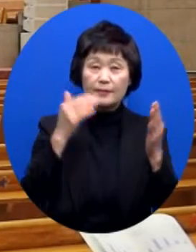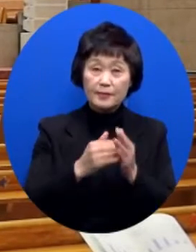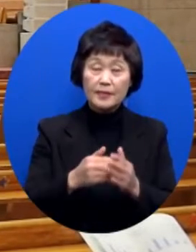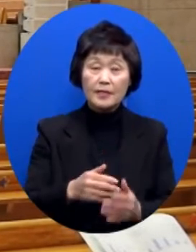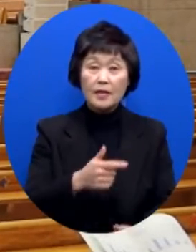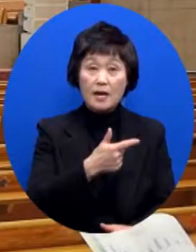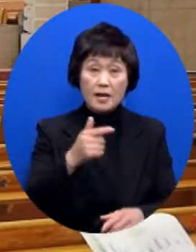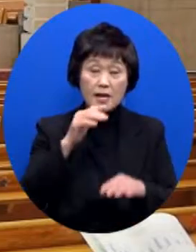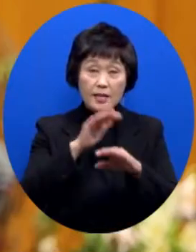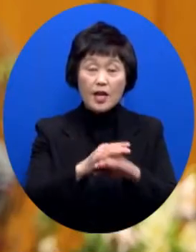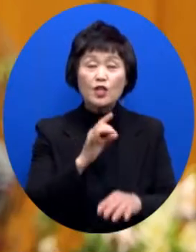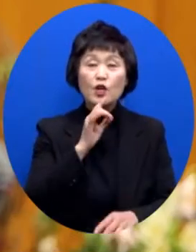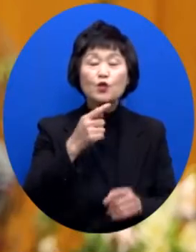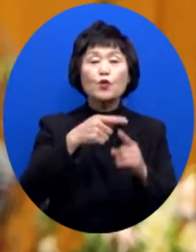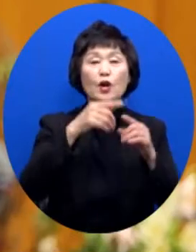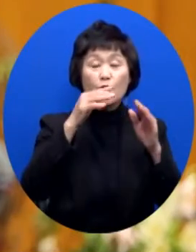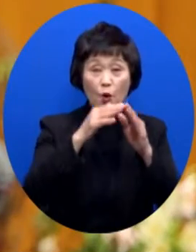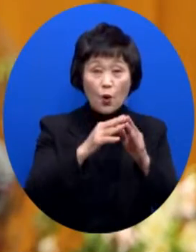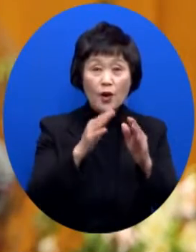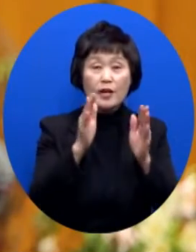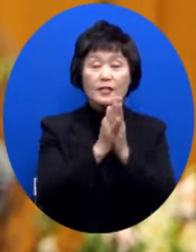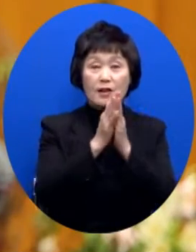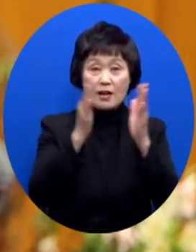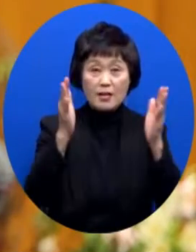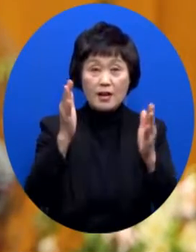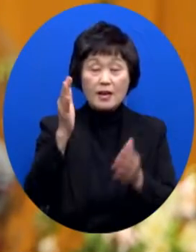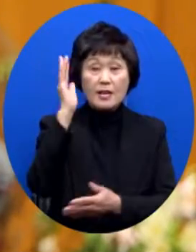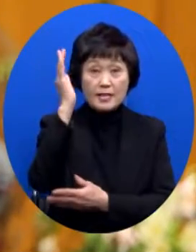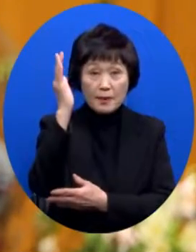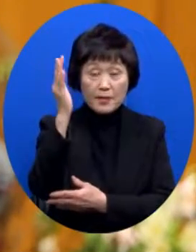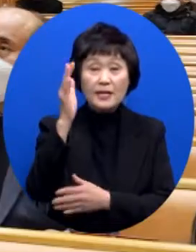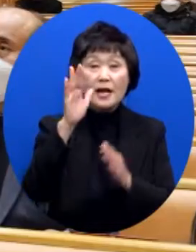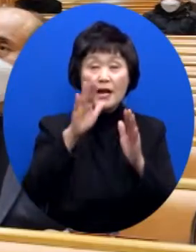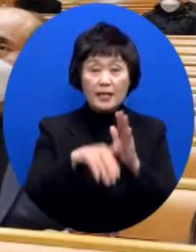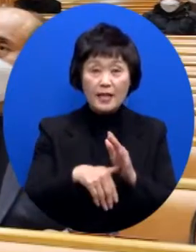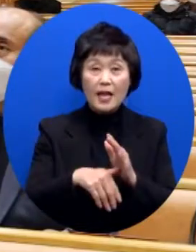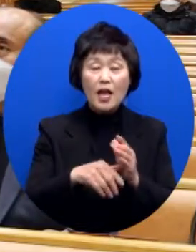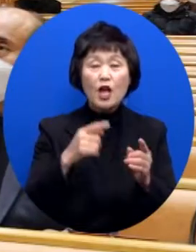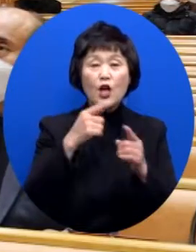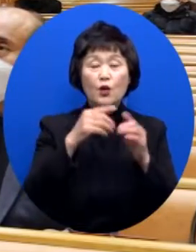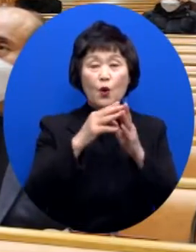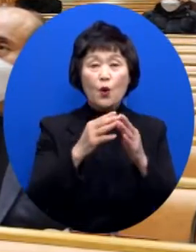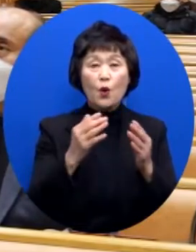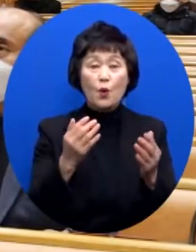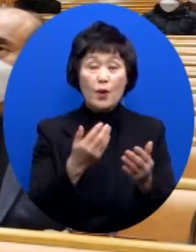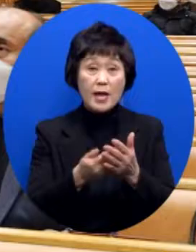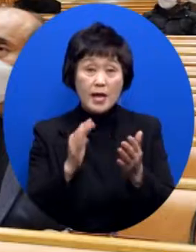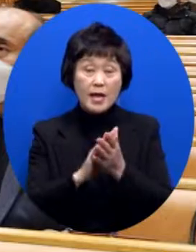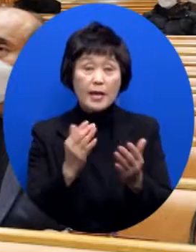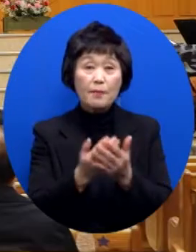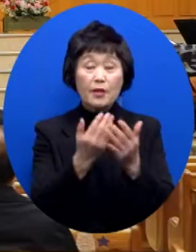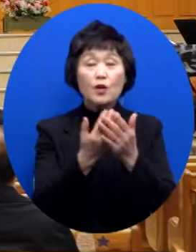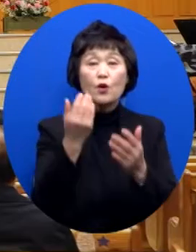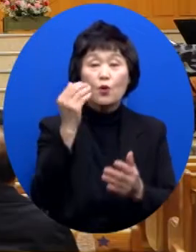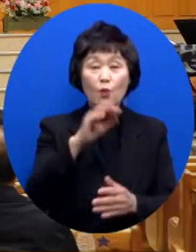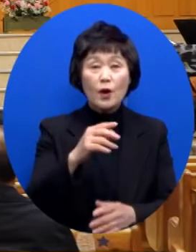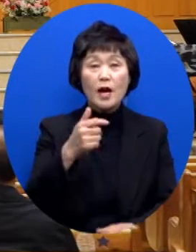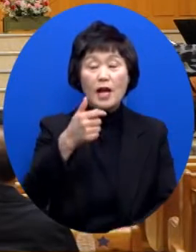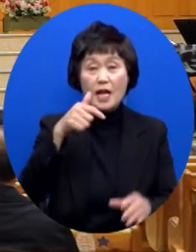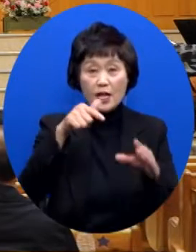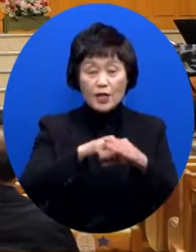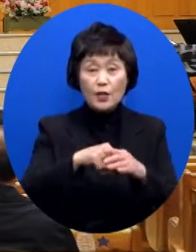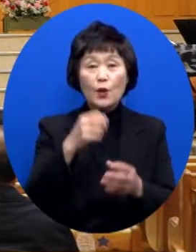대전 중앙 교회에서 열린 셈이라는 예전 합동총회 교회 자립 개 발언과 총신대학교 기독 신문사가 함께